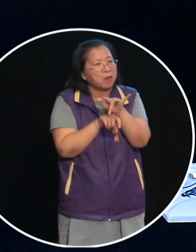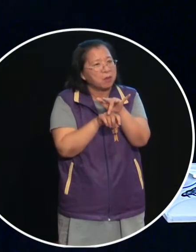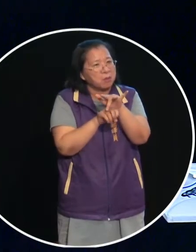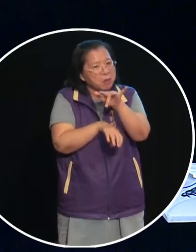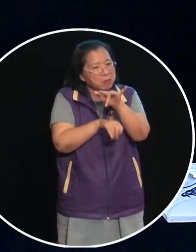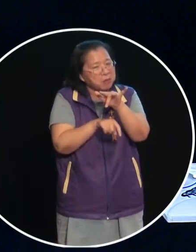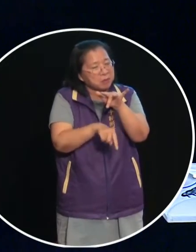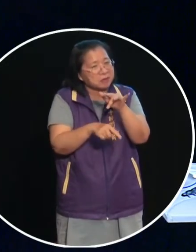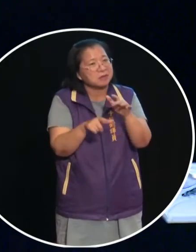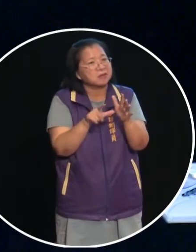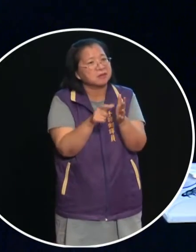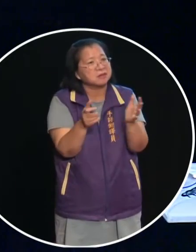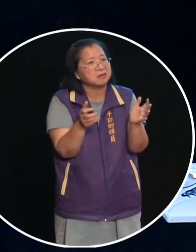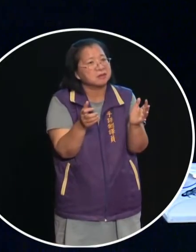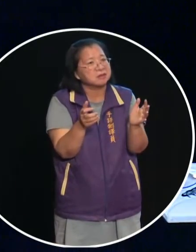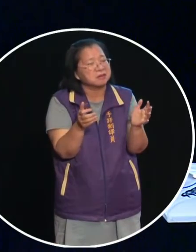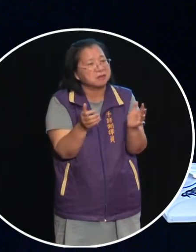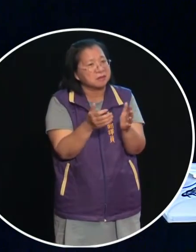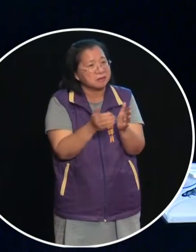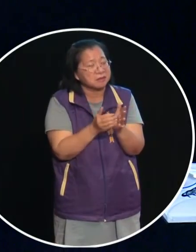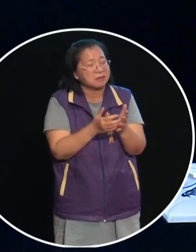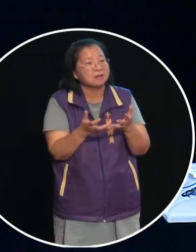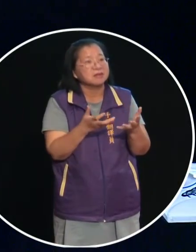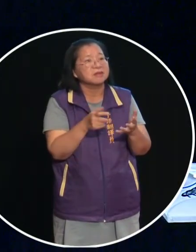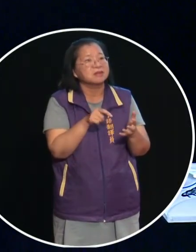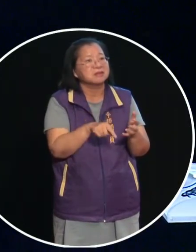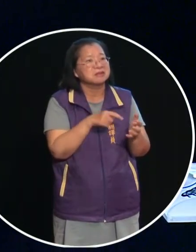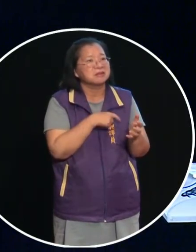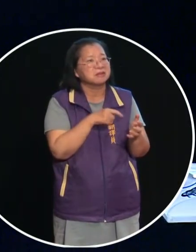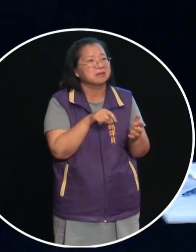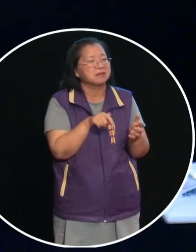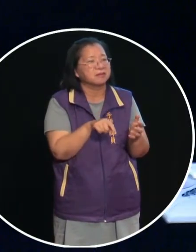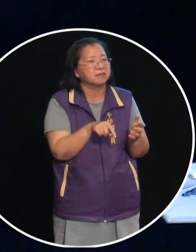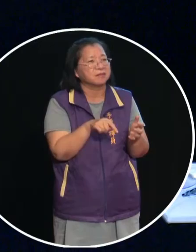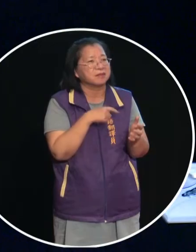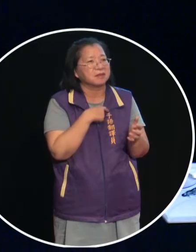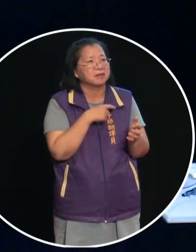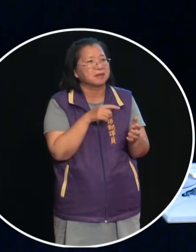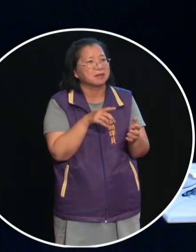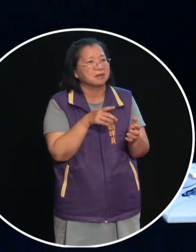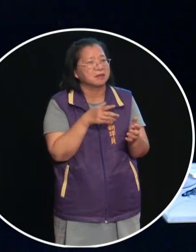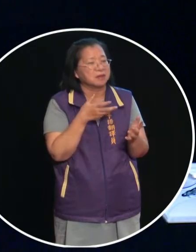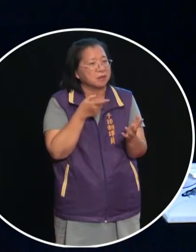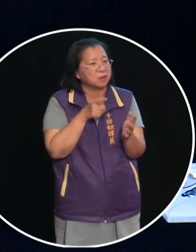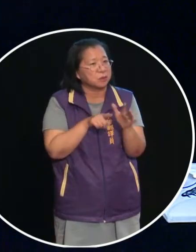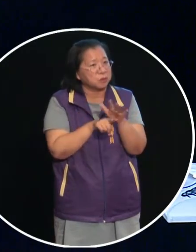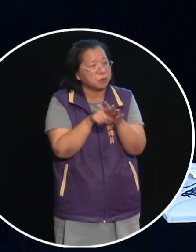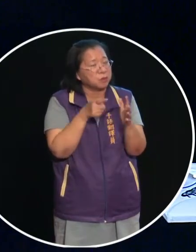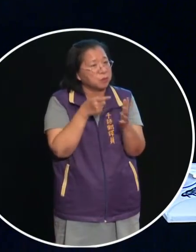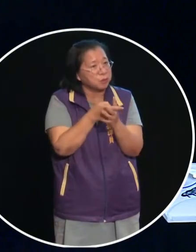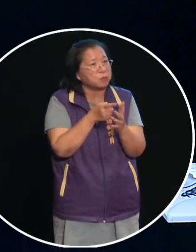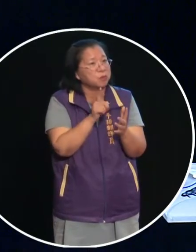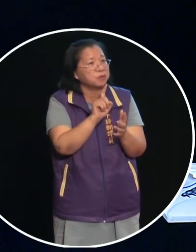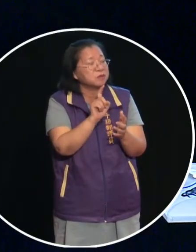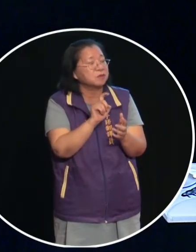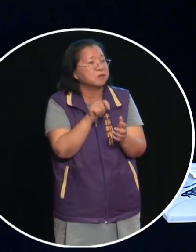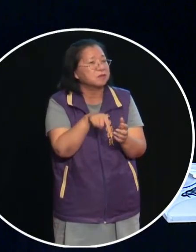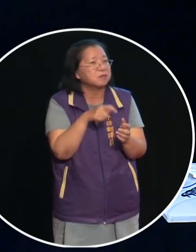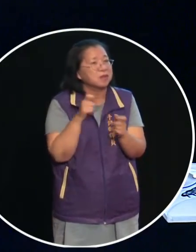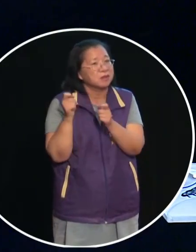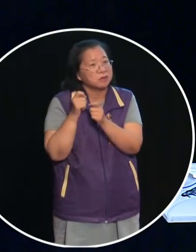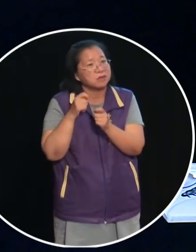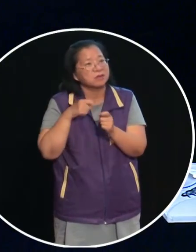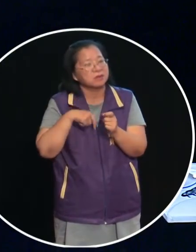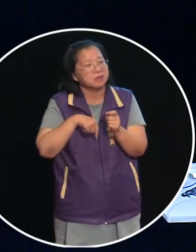题，甚至引起所谓的我们讲的说他要突破了第一岛链。好，这是我第一个问题，是他这个是